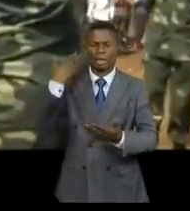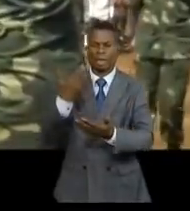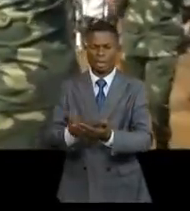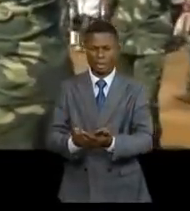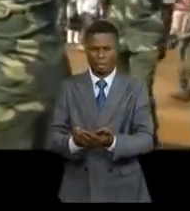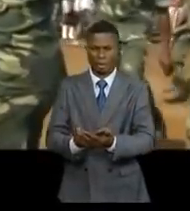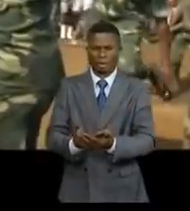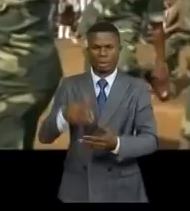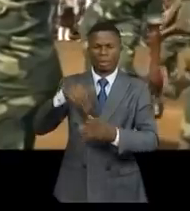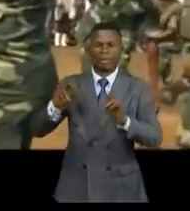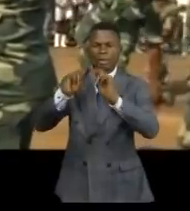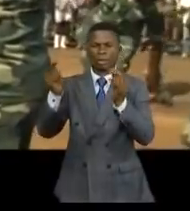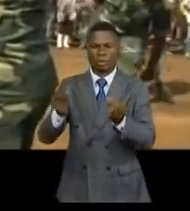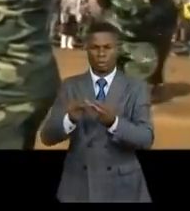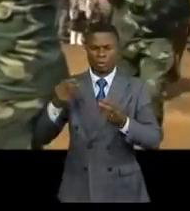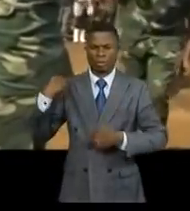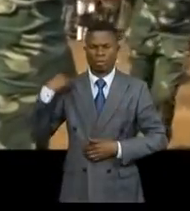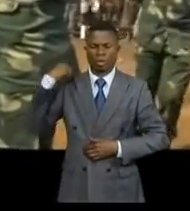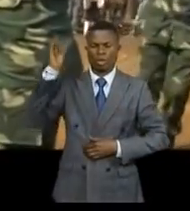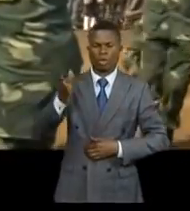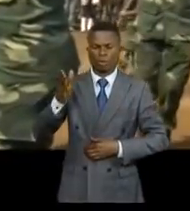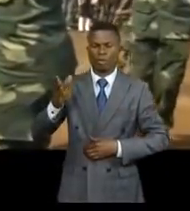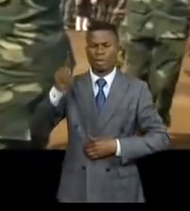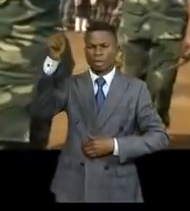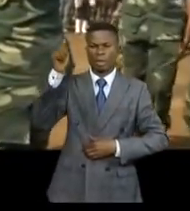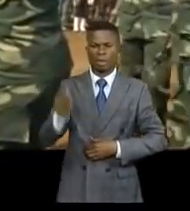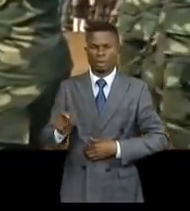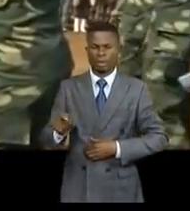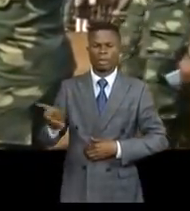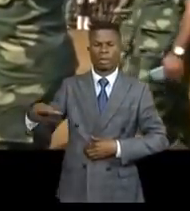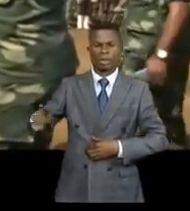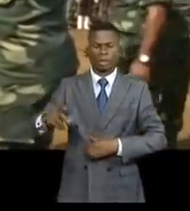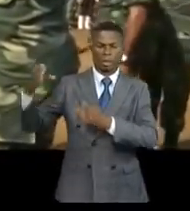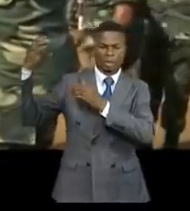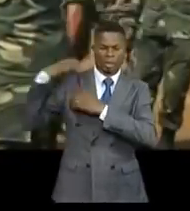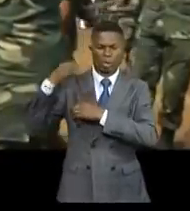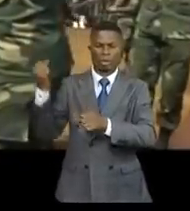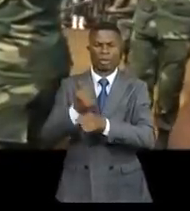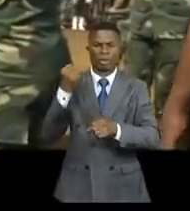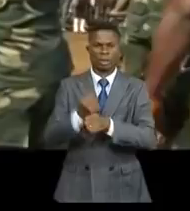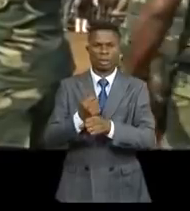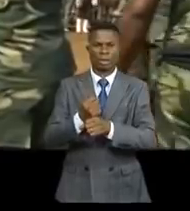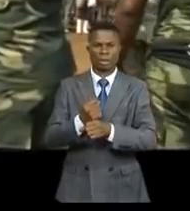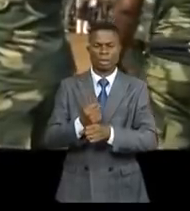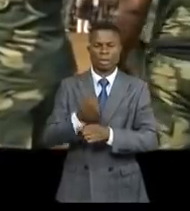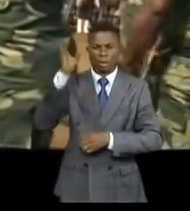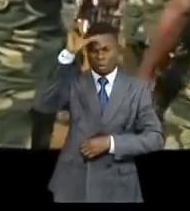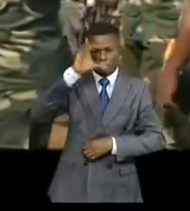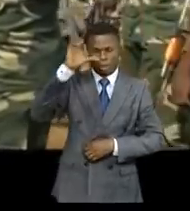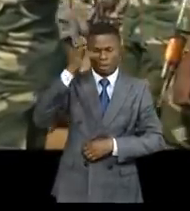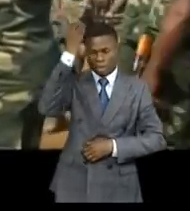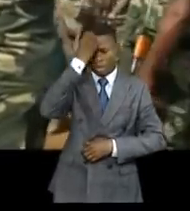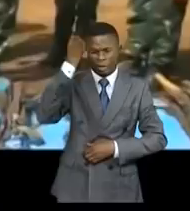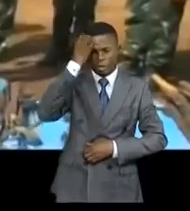C'est dans sa casquette de gouverneur militaire des provinces et a aussi en charge les opérations que le lieutenant-général Ndima